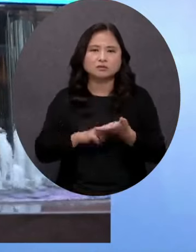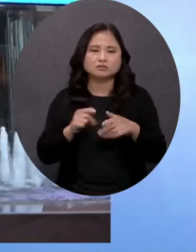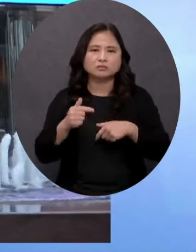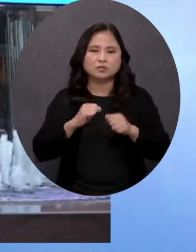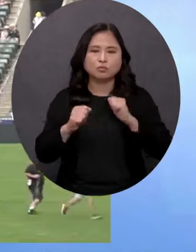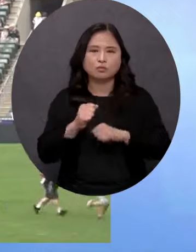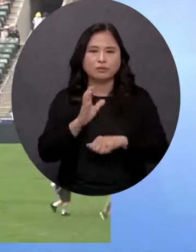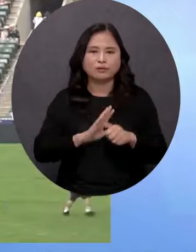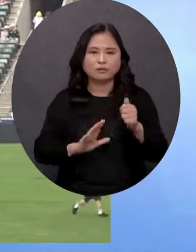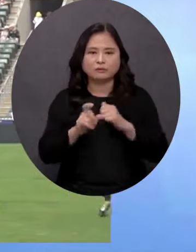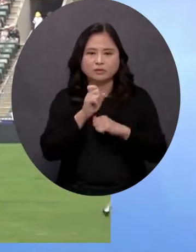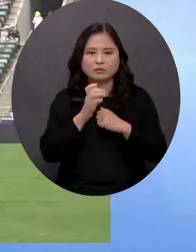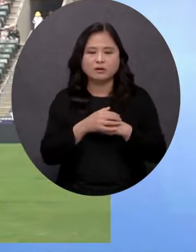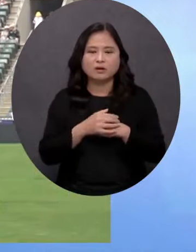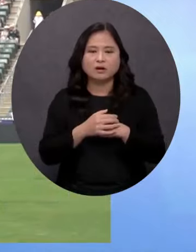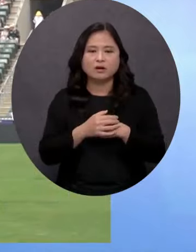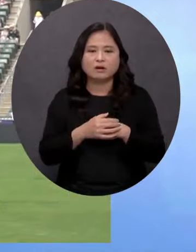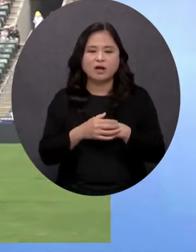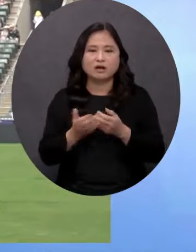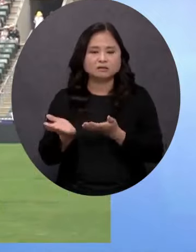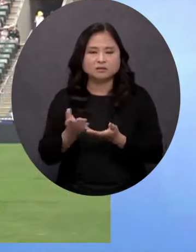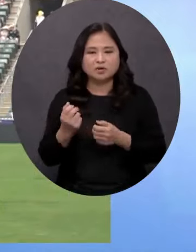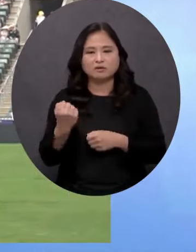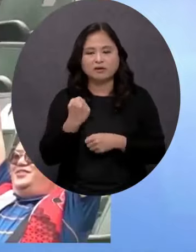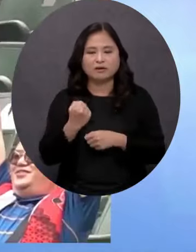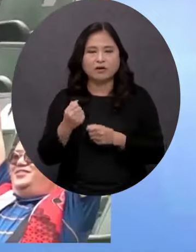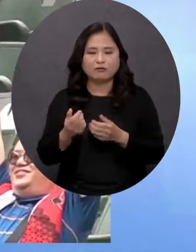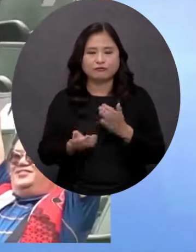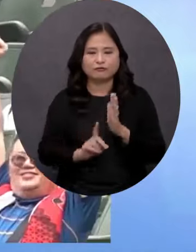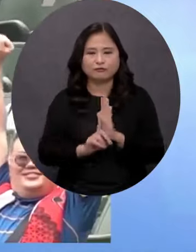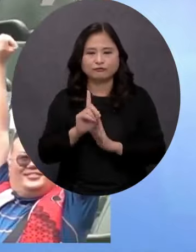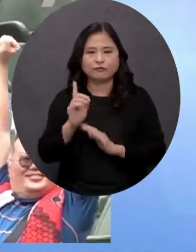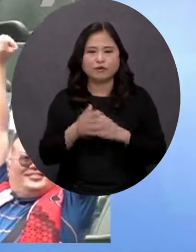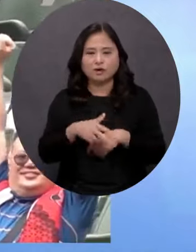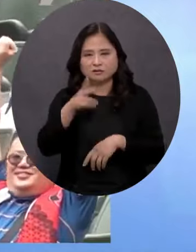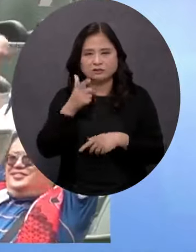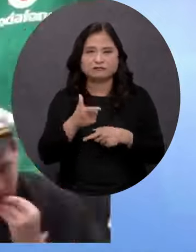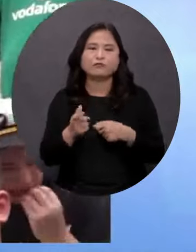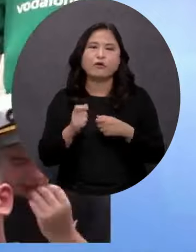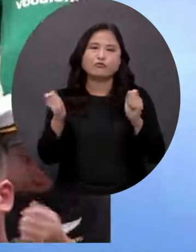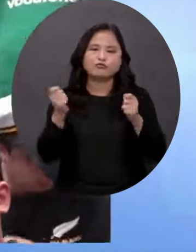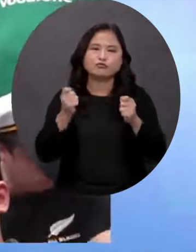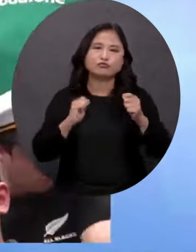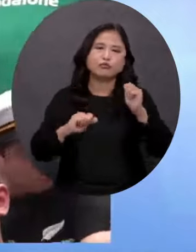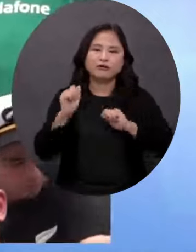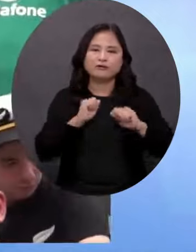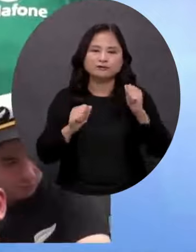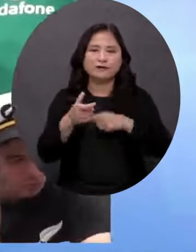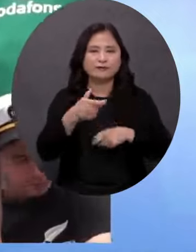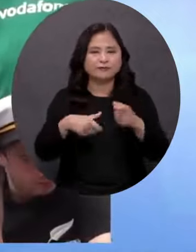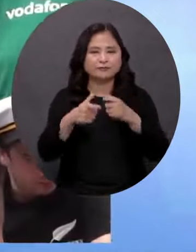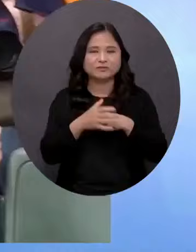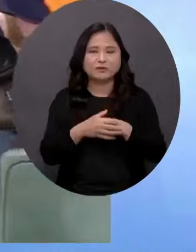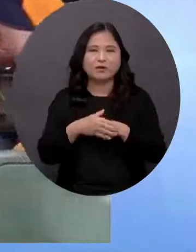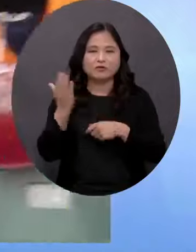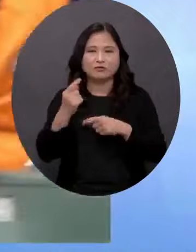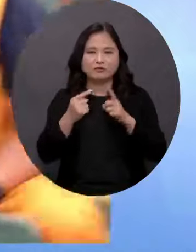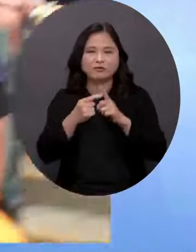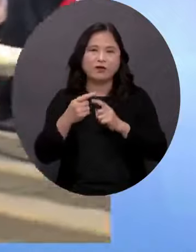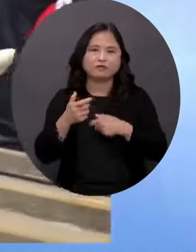击。又说随着接待能力继续恢复，加上政府致力推动城市经济，访港旅游业进一步复